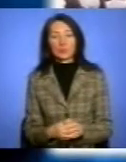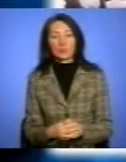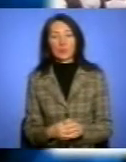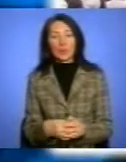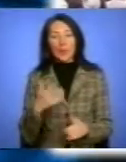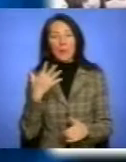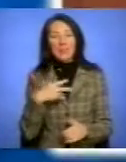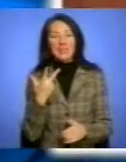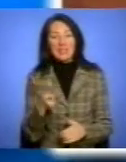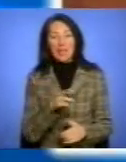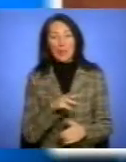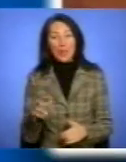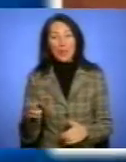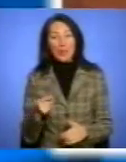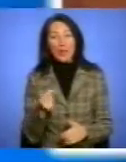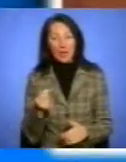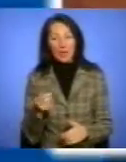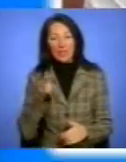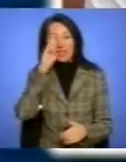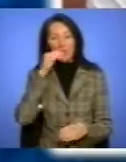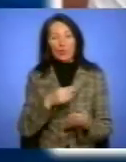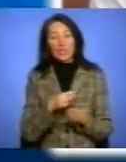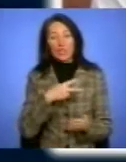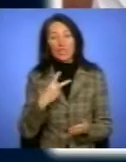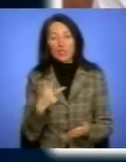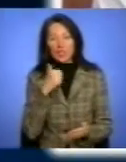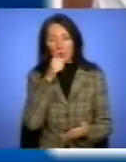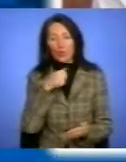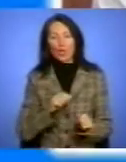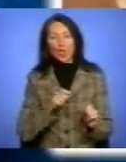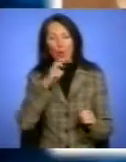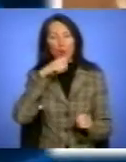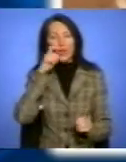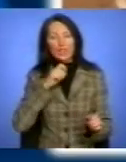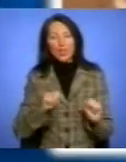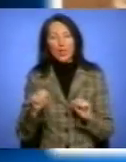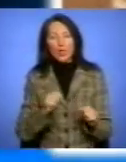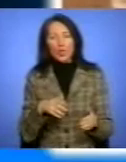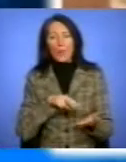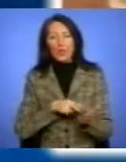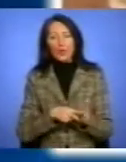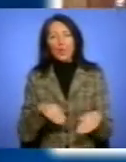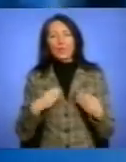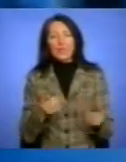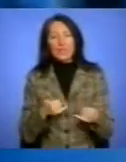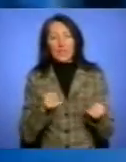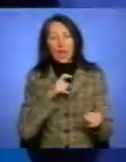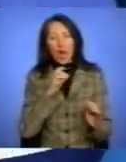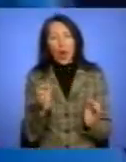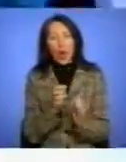53 мільйони гривень з державного бюджету у 2013 році вітчизняний уряд планує виділити на охорону здоров'я.